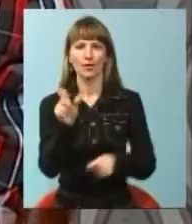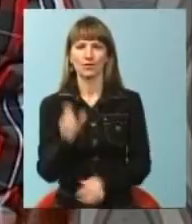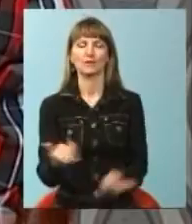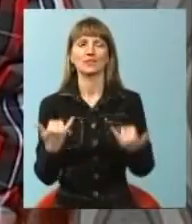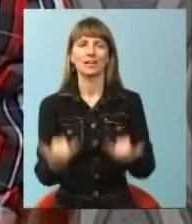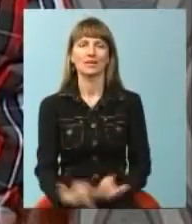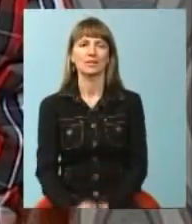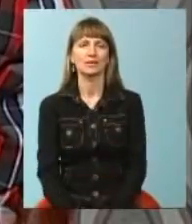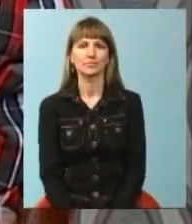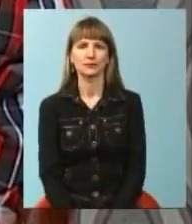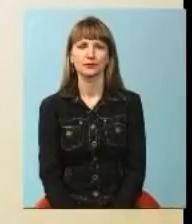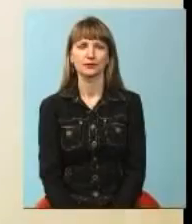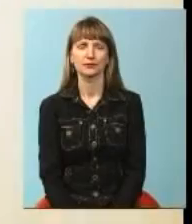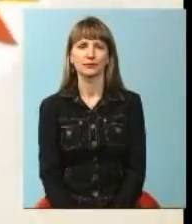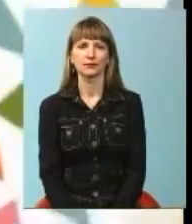зараз.